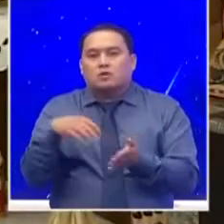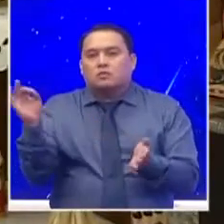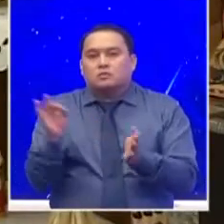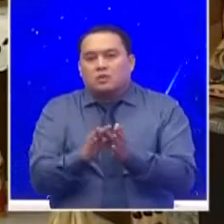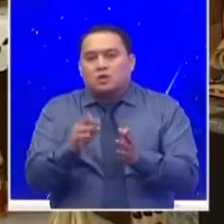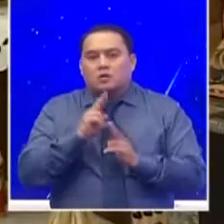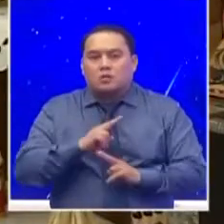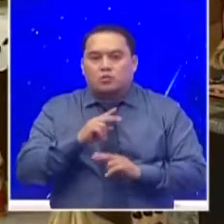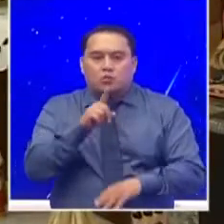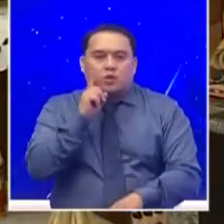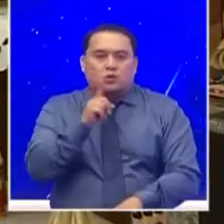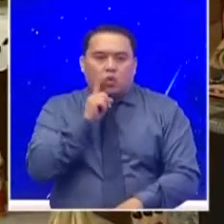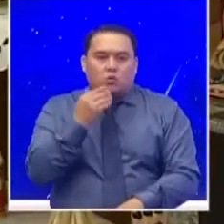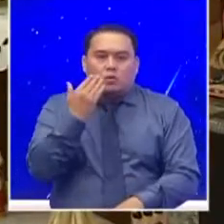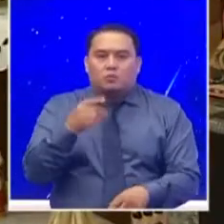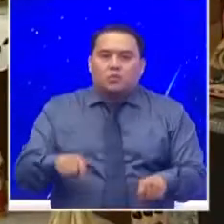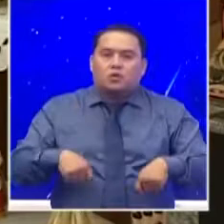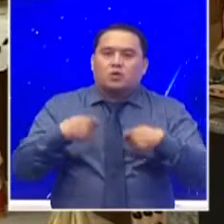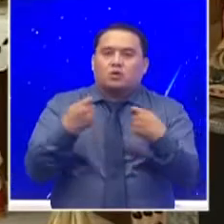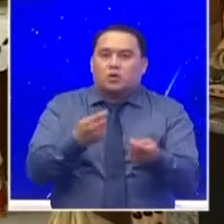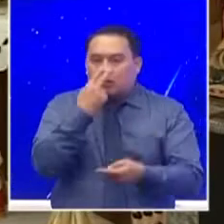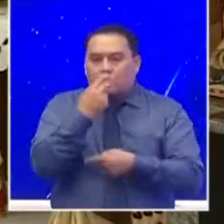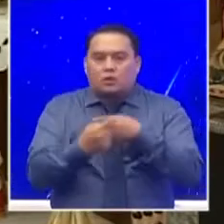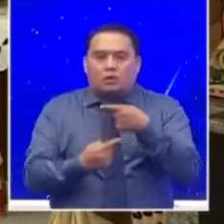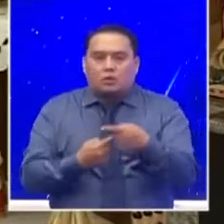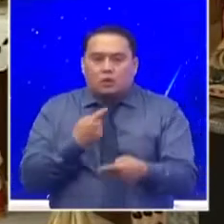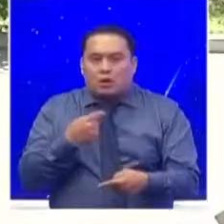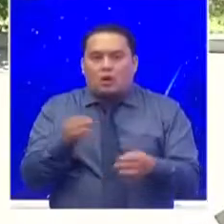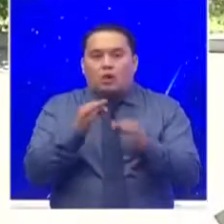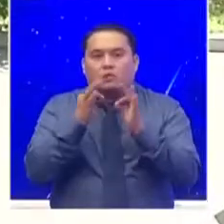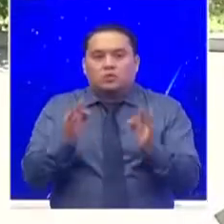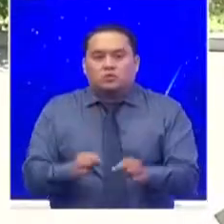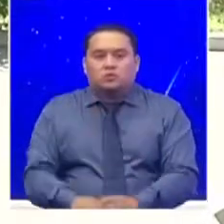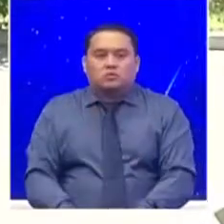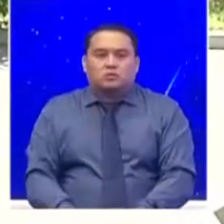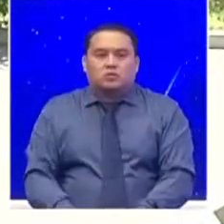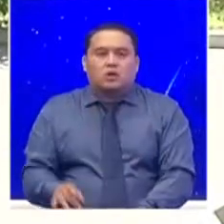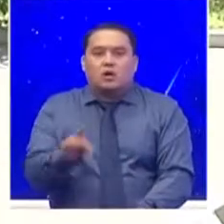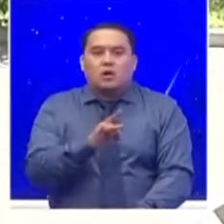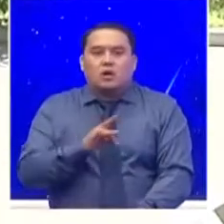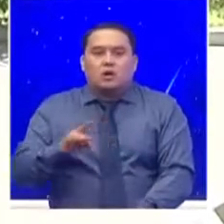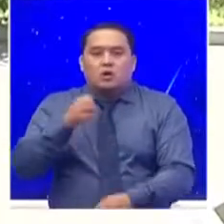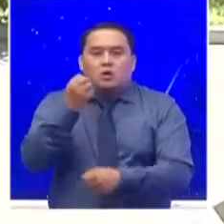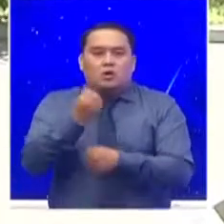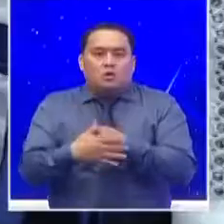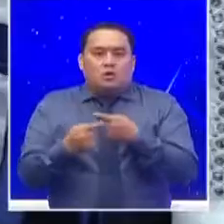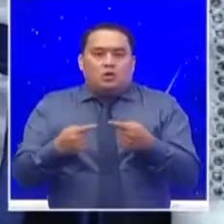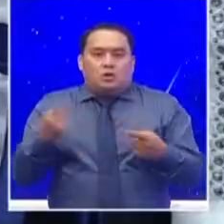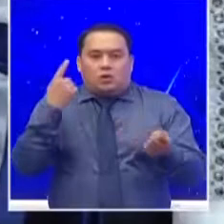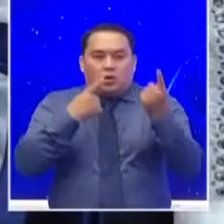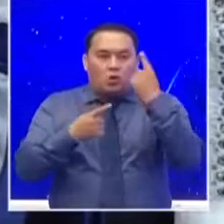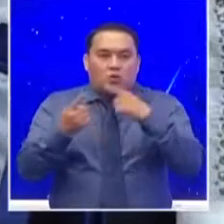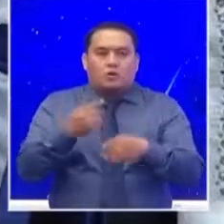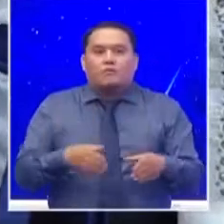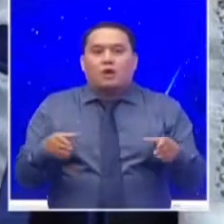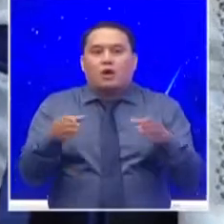все-таки работа с молодежью, им передавать все вот эти традиции, обычаи. В состав районного русского центра входят различные творческие